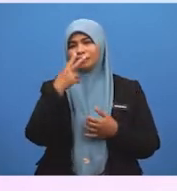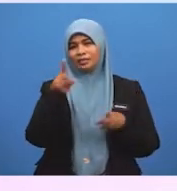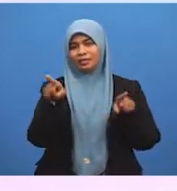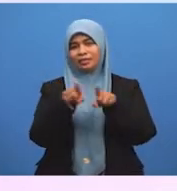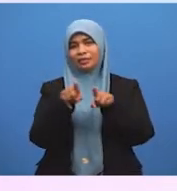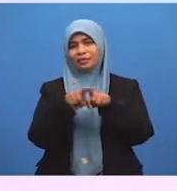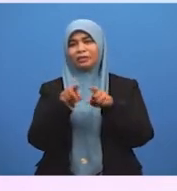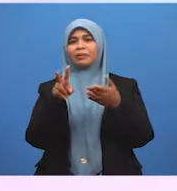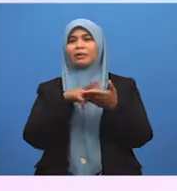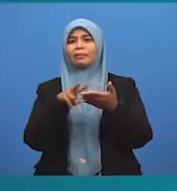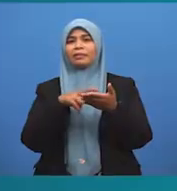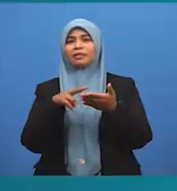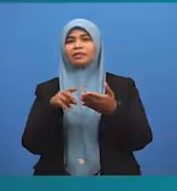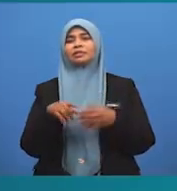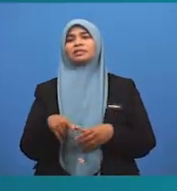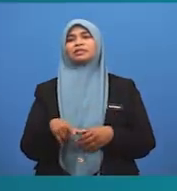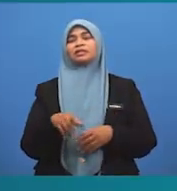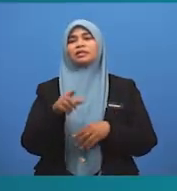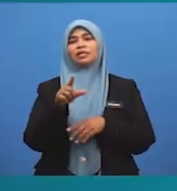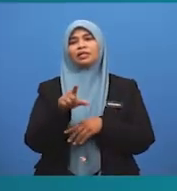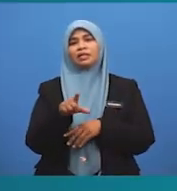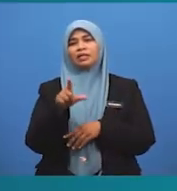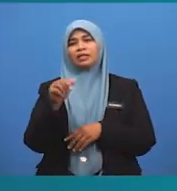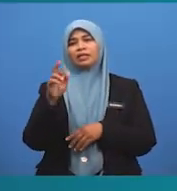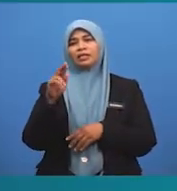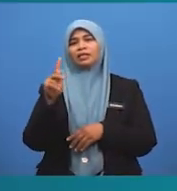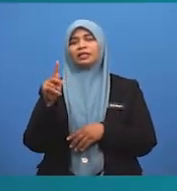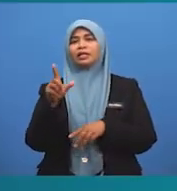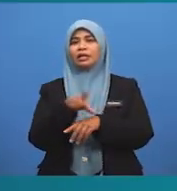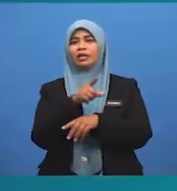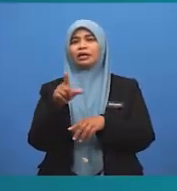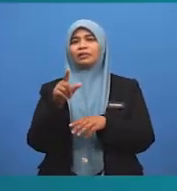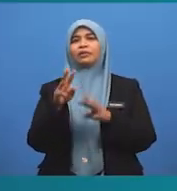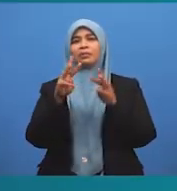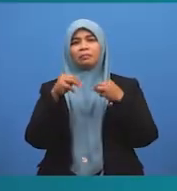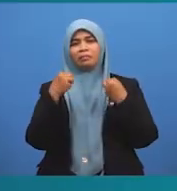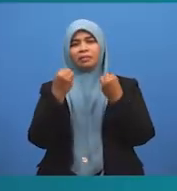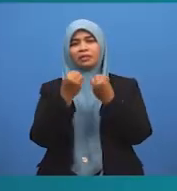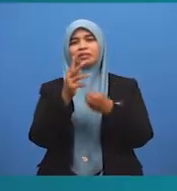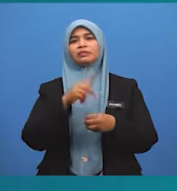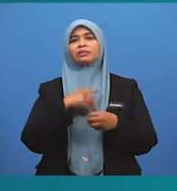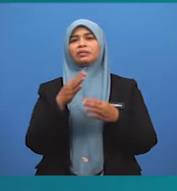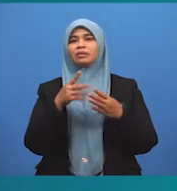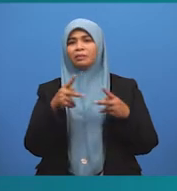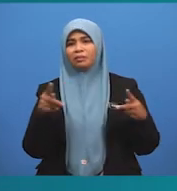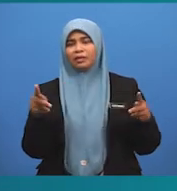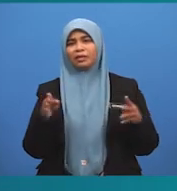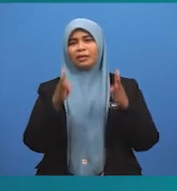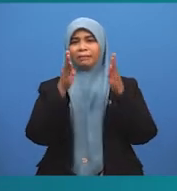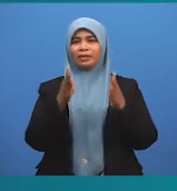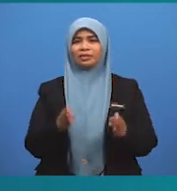kita sama-sama membaca lirik lagu Hemah Tinggi. masyarakatku pelbagai